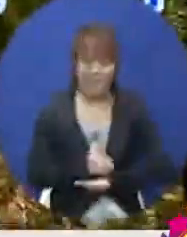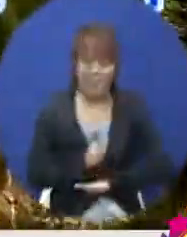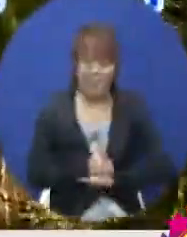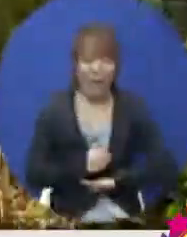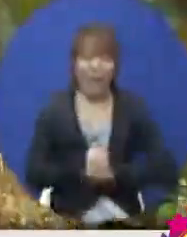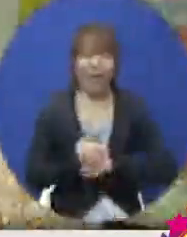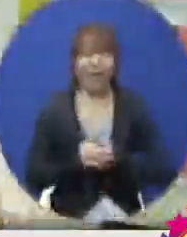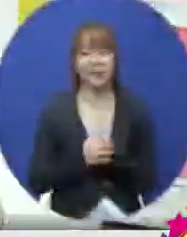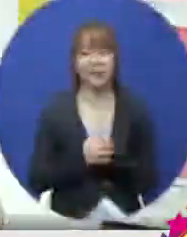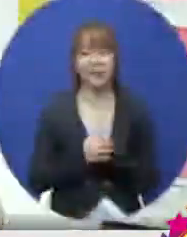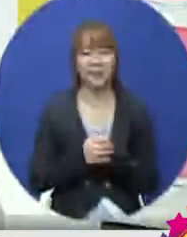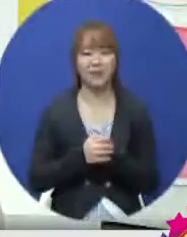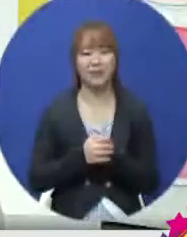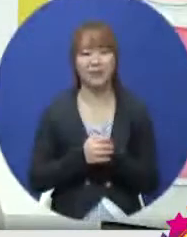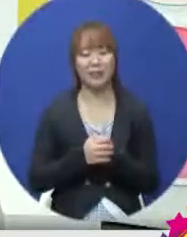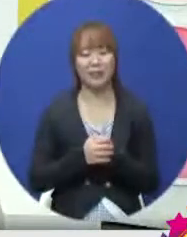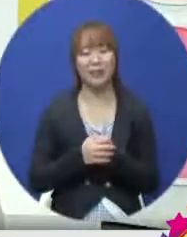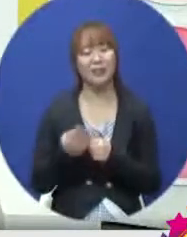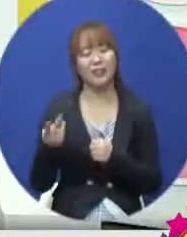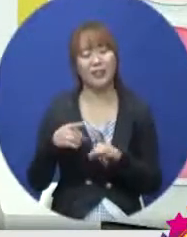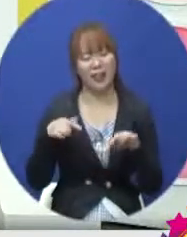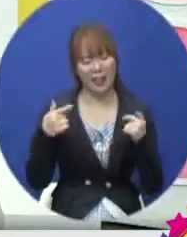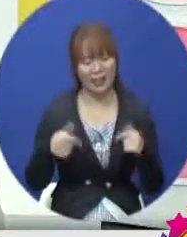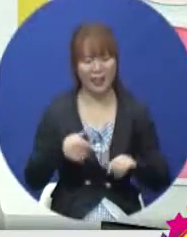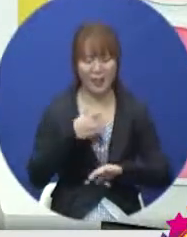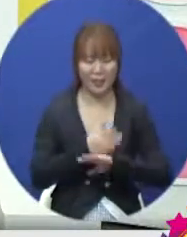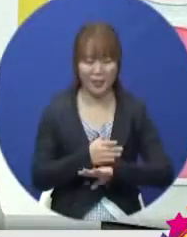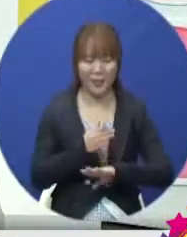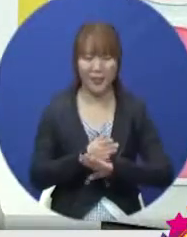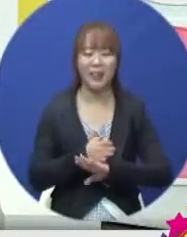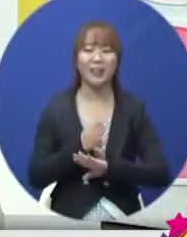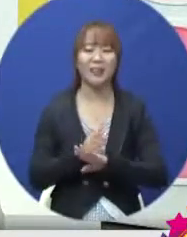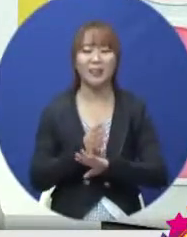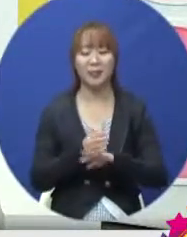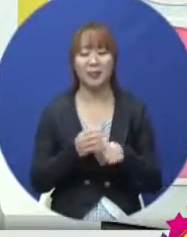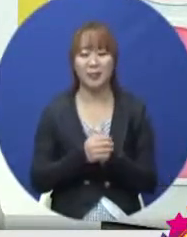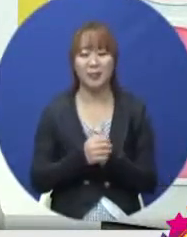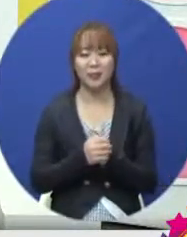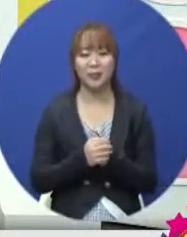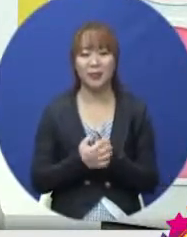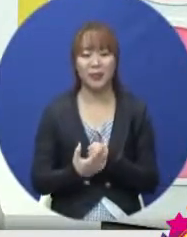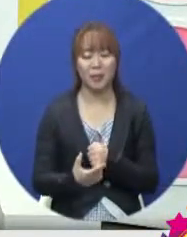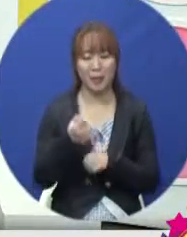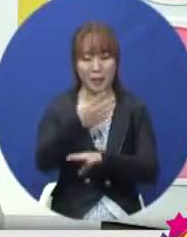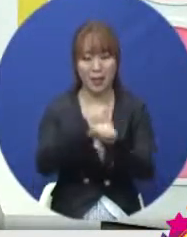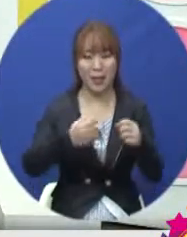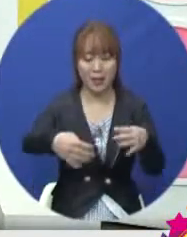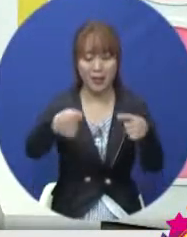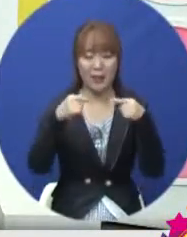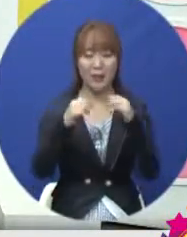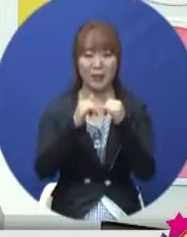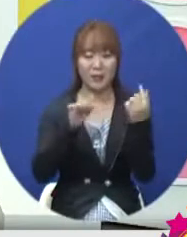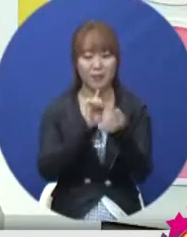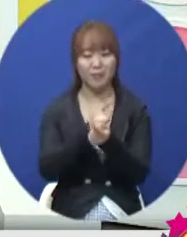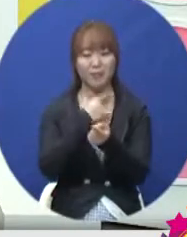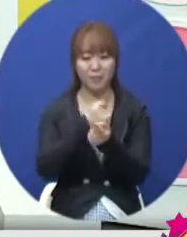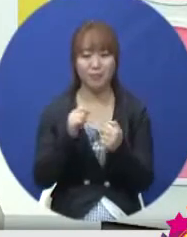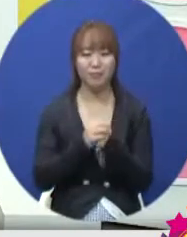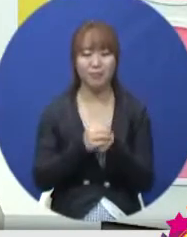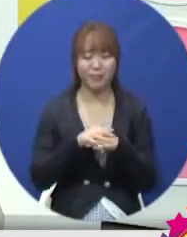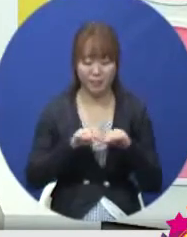고맙습니다. 네. 늘 감사합니다. 고맙습니다. 자, 얼른 또 예약 참여자분 모셔볼까요?